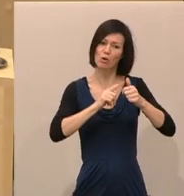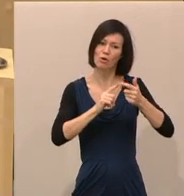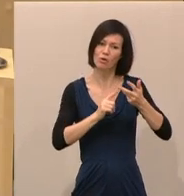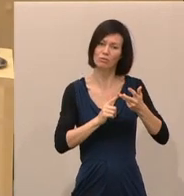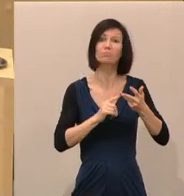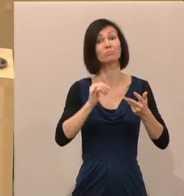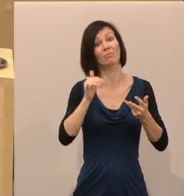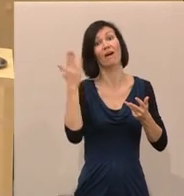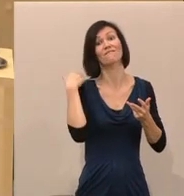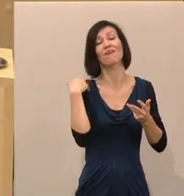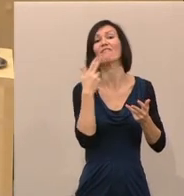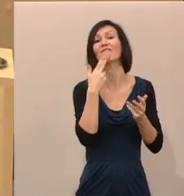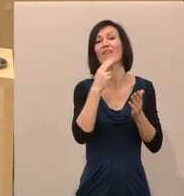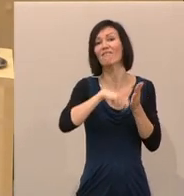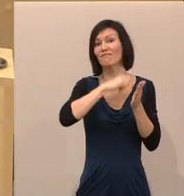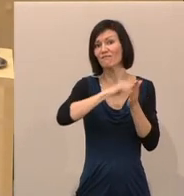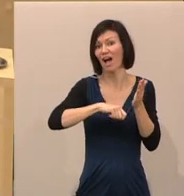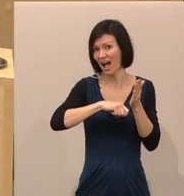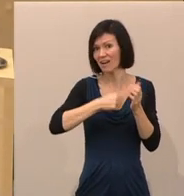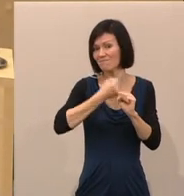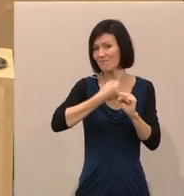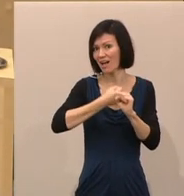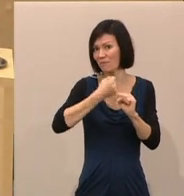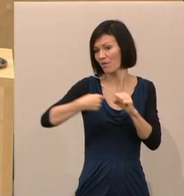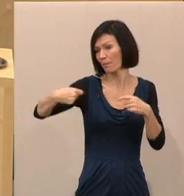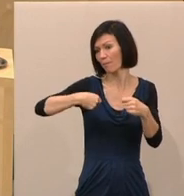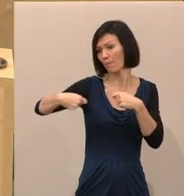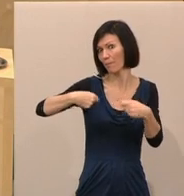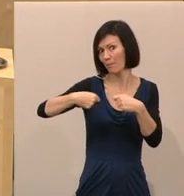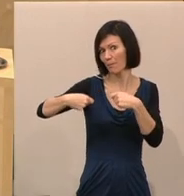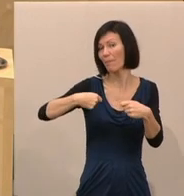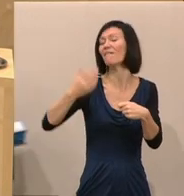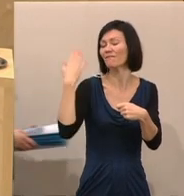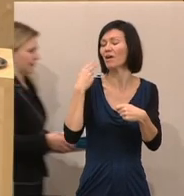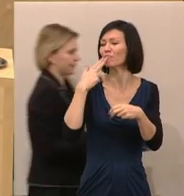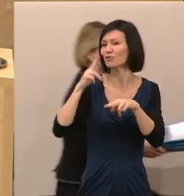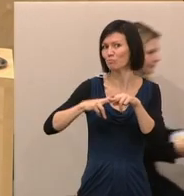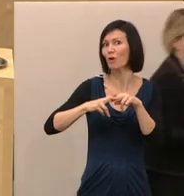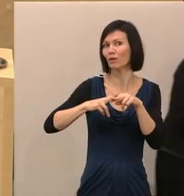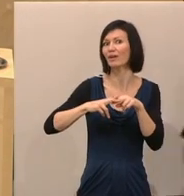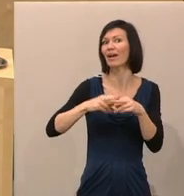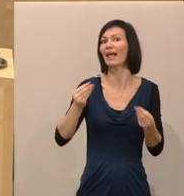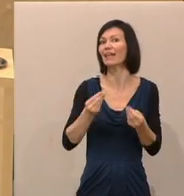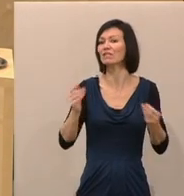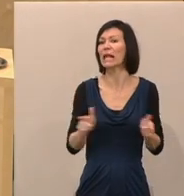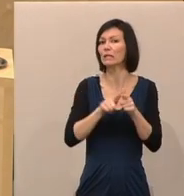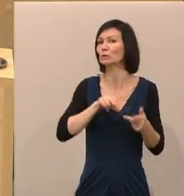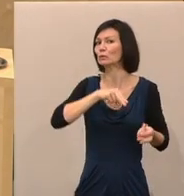Wahlkampffinanziers Dinge versprochen. Und die haben den einzigen Grund zu feiern, Herr Kurz, nach diesem Jahr. Das muss man Ihnen auch einmal sagen.